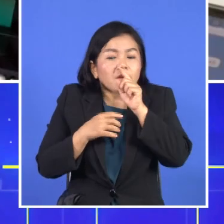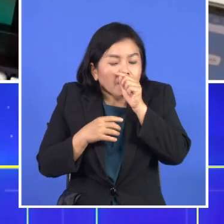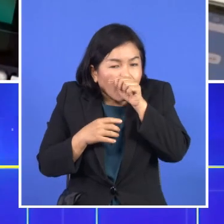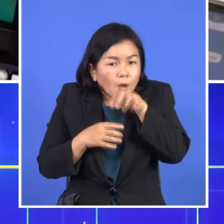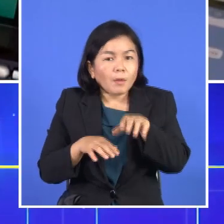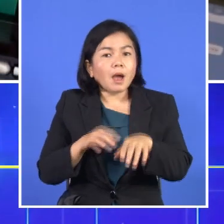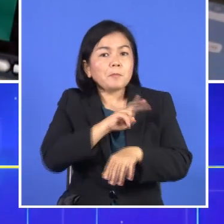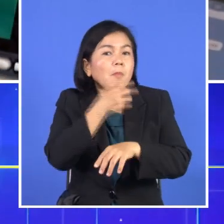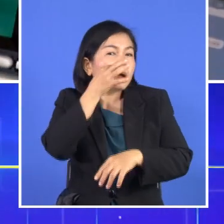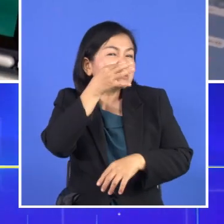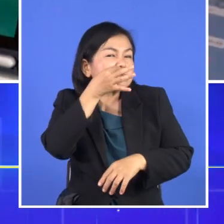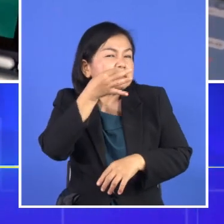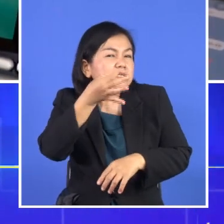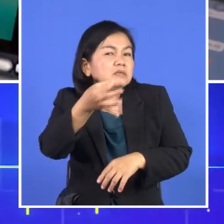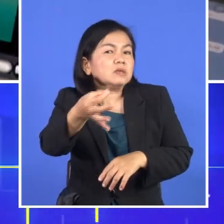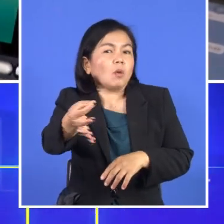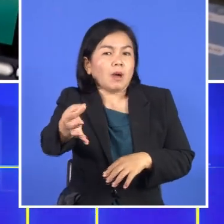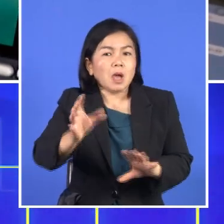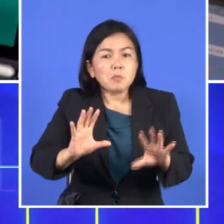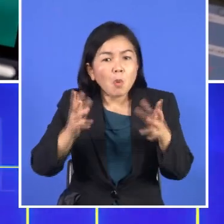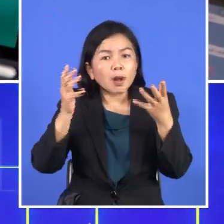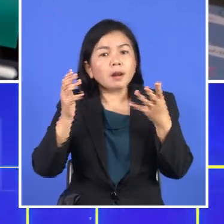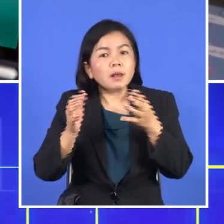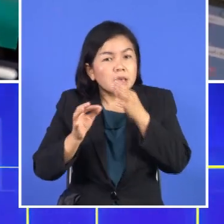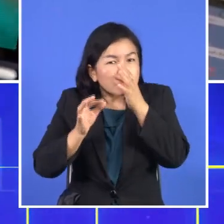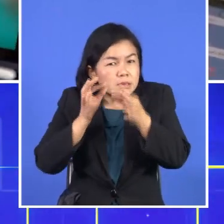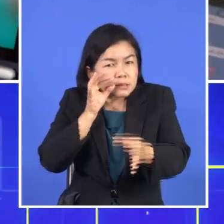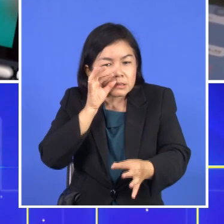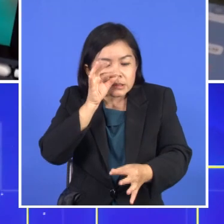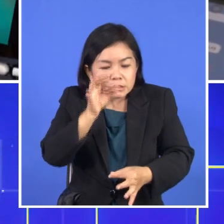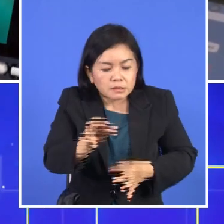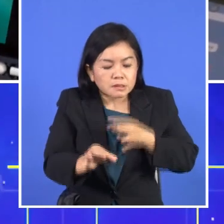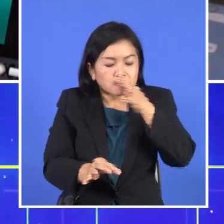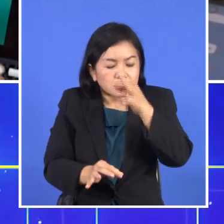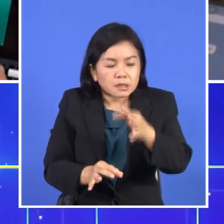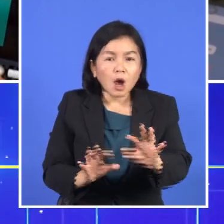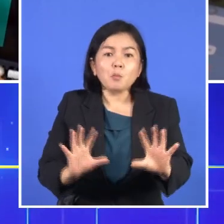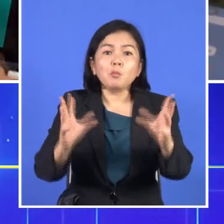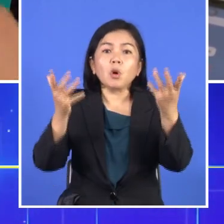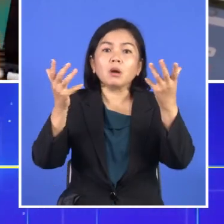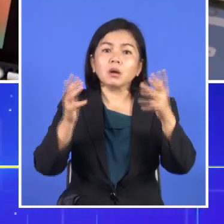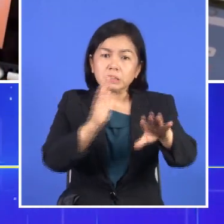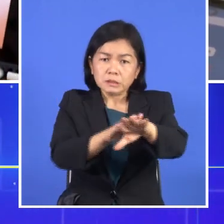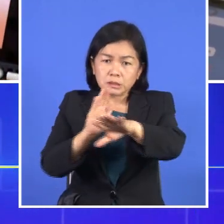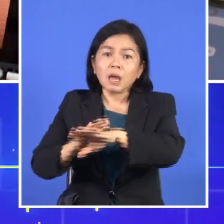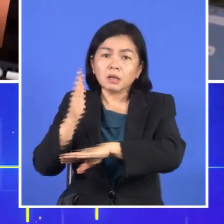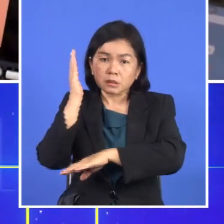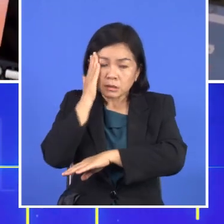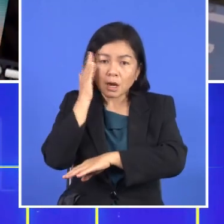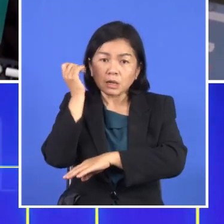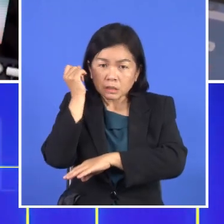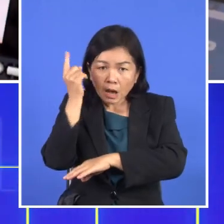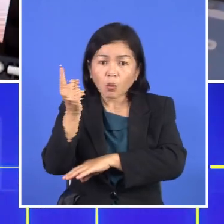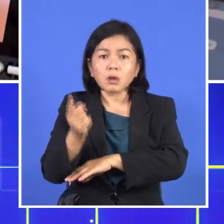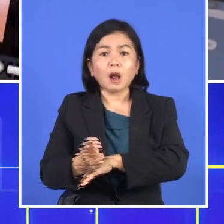มอก็เลยต้องขี้เพื่อดึงออกมาให้หมด สาวต้องเรียกว่าสาวออกมา ใช่เป็นอุทาหรณ์เลยนะว่าต้องทานอาหารปรุงสุกนะคะหลีกเลี่